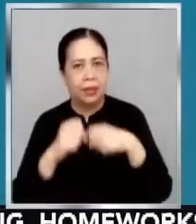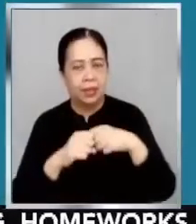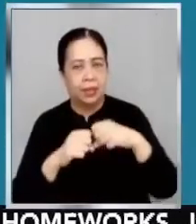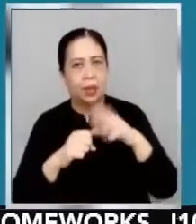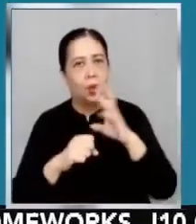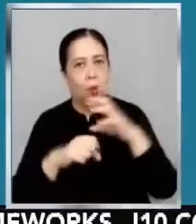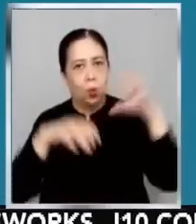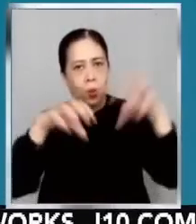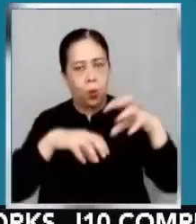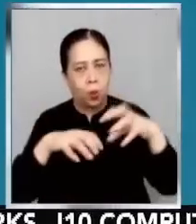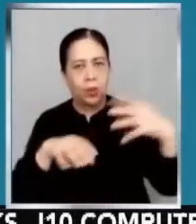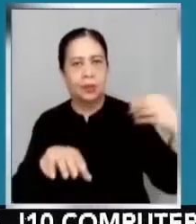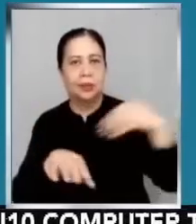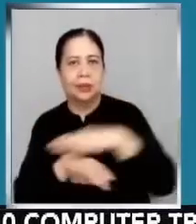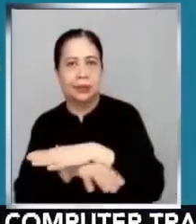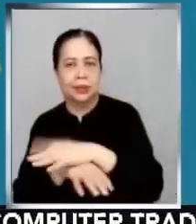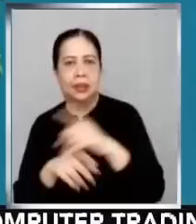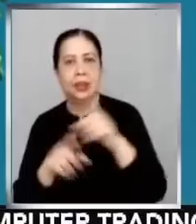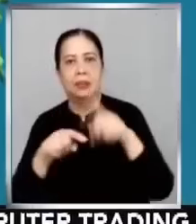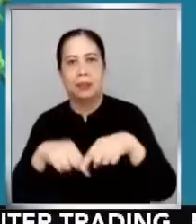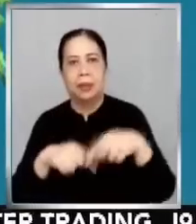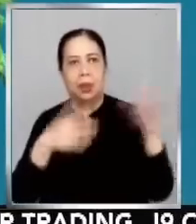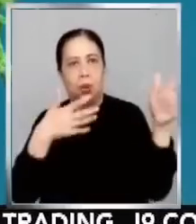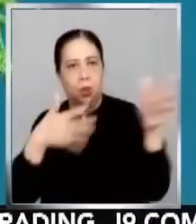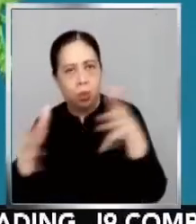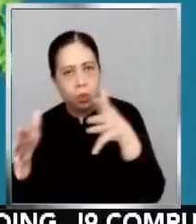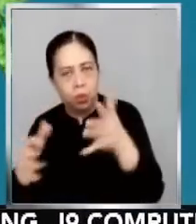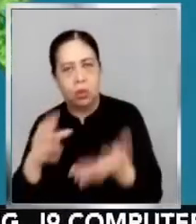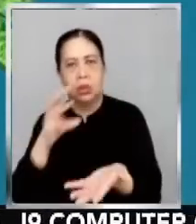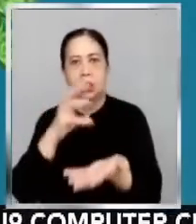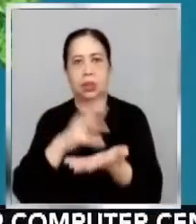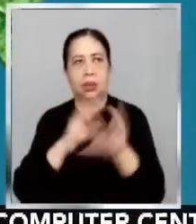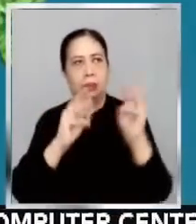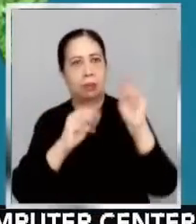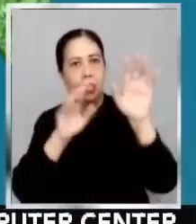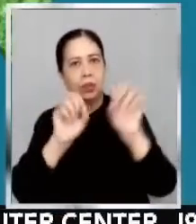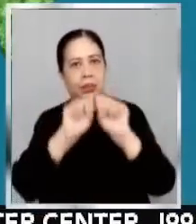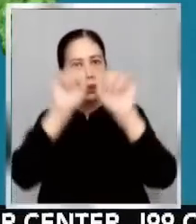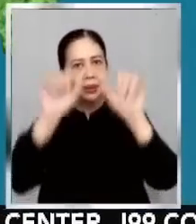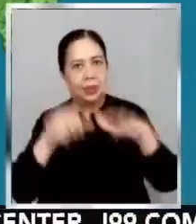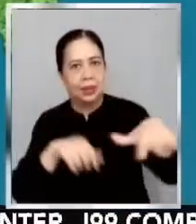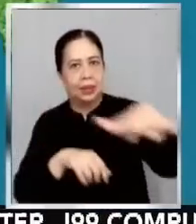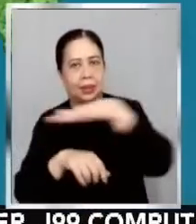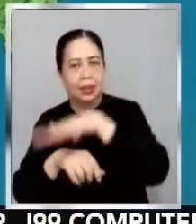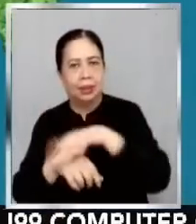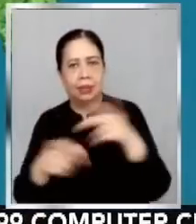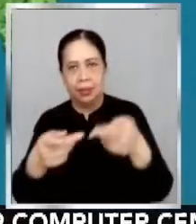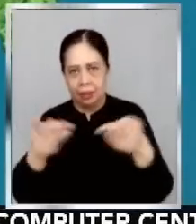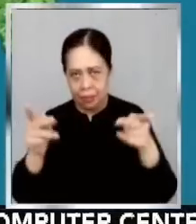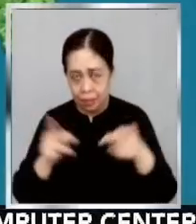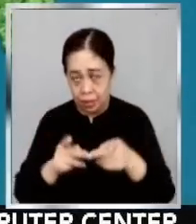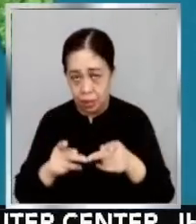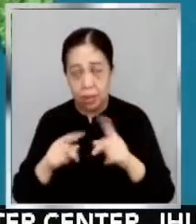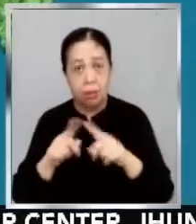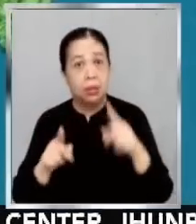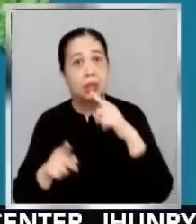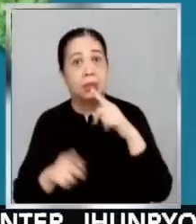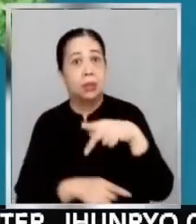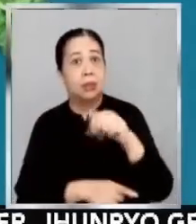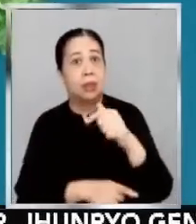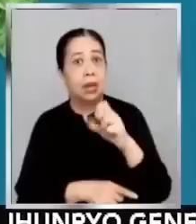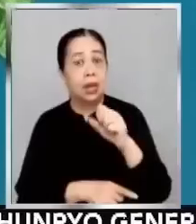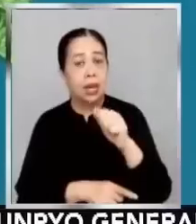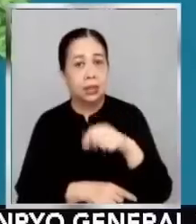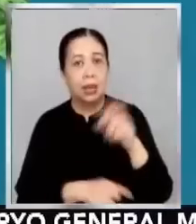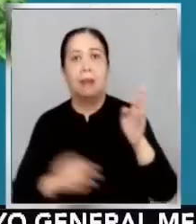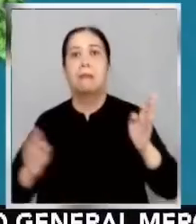Nakakaapekto kasi nito ang direksyon ng hangin at lokasyon ng mga mountain system na matatagpuan sa isang lugar. Pero ayon sa PAGASA, ang Baguio City,